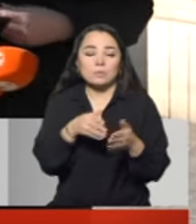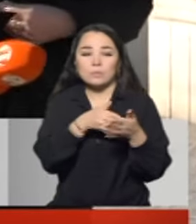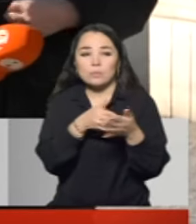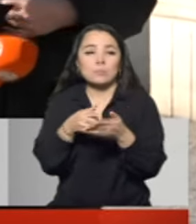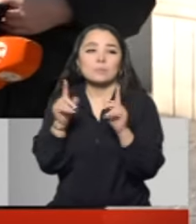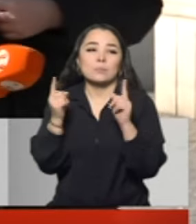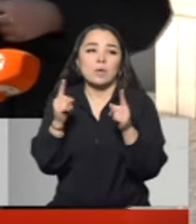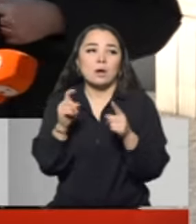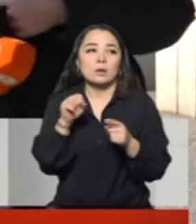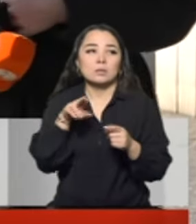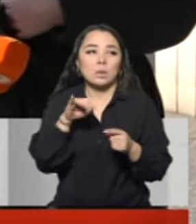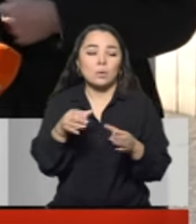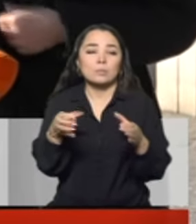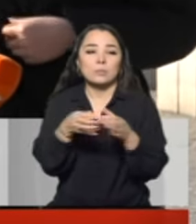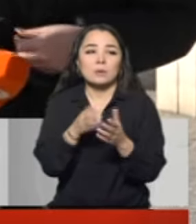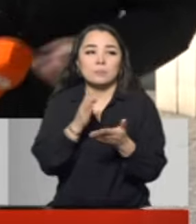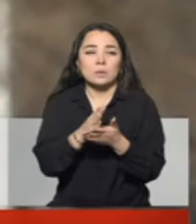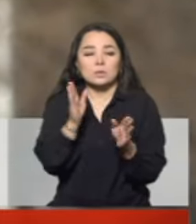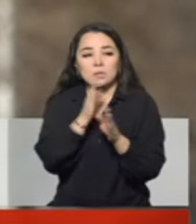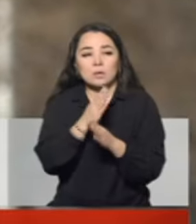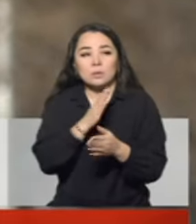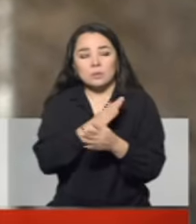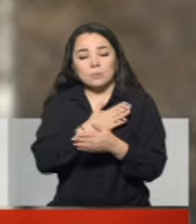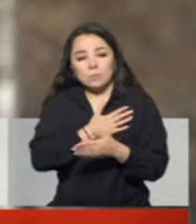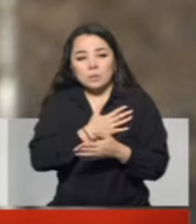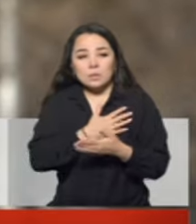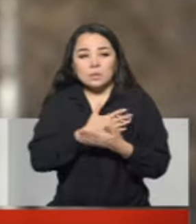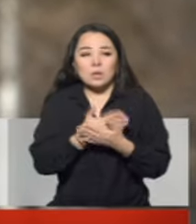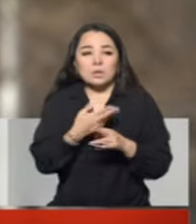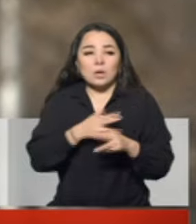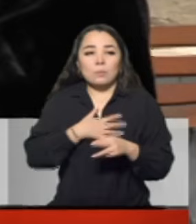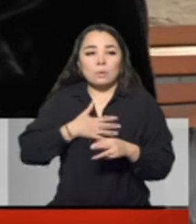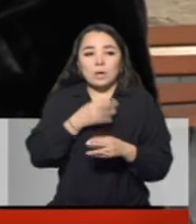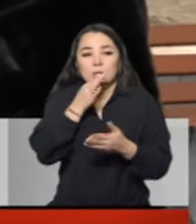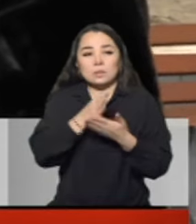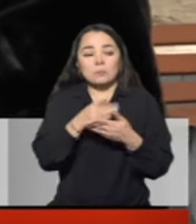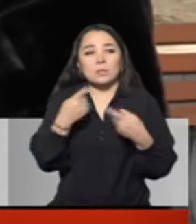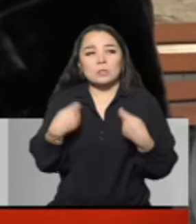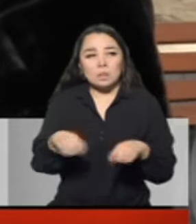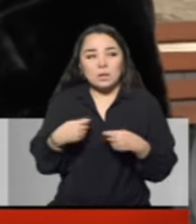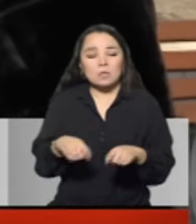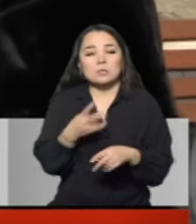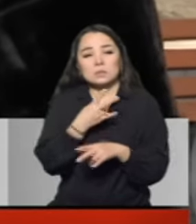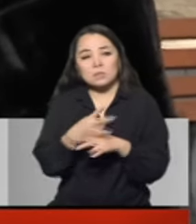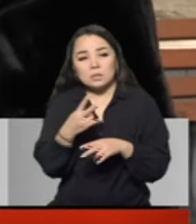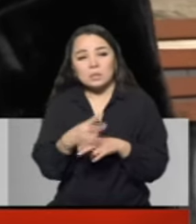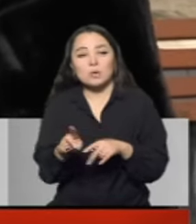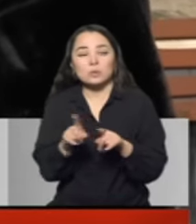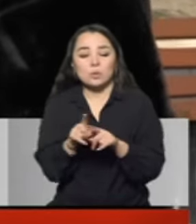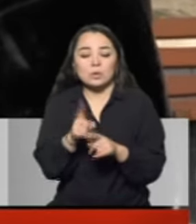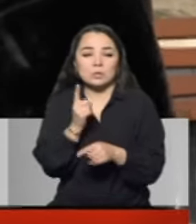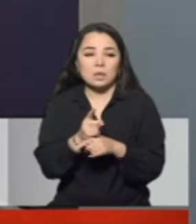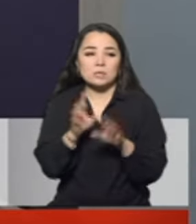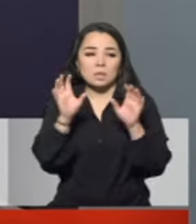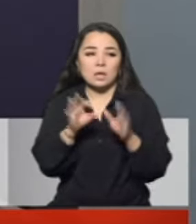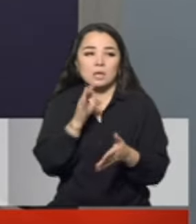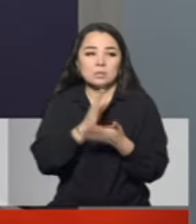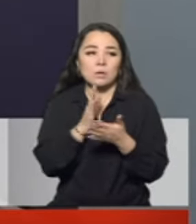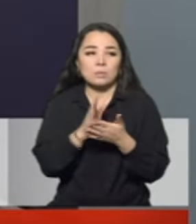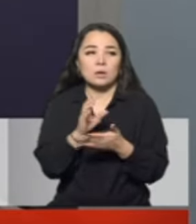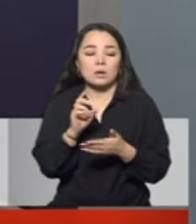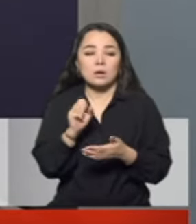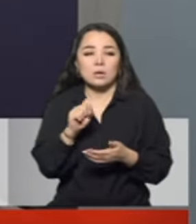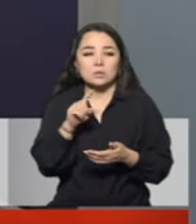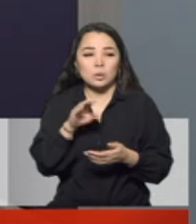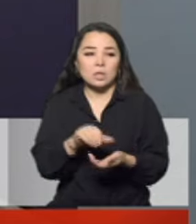Ақтаулық белсенді жас буынның тағдырына балта шабатын зиянды шарды сатуға және қолдануға заңмен тыйым салу қажет деп есептейді. Азот